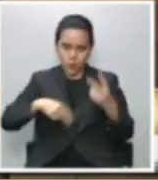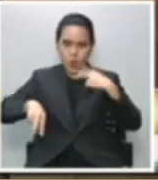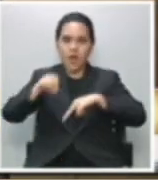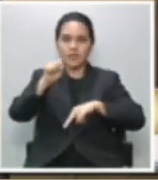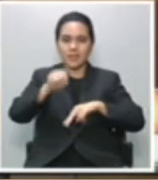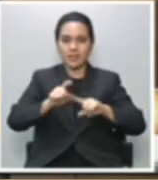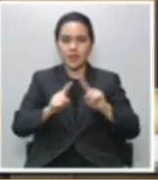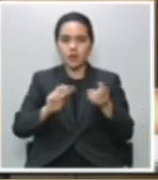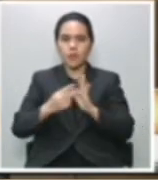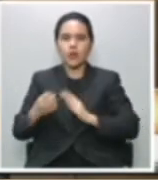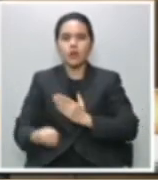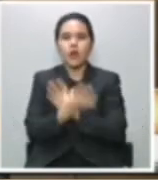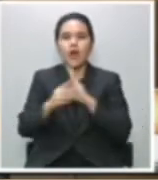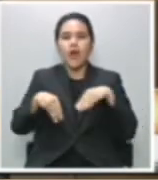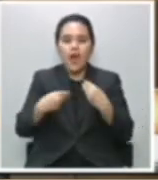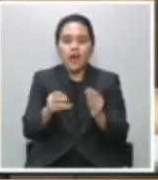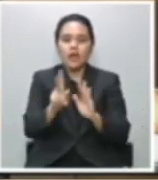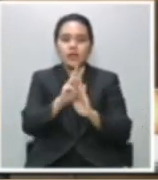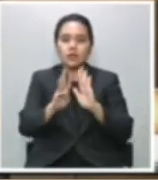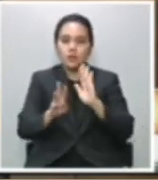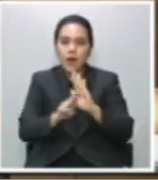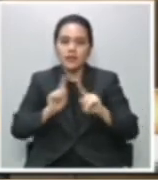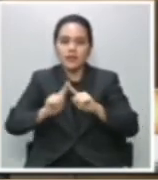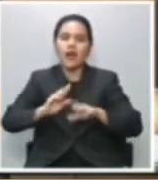มีโอกาสที่ให้นโยบายได้นะครับ